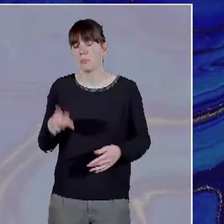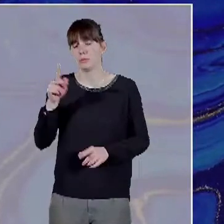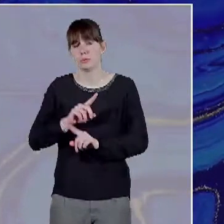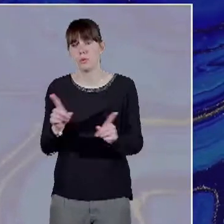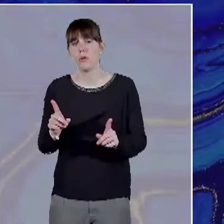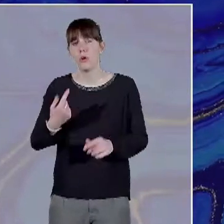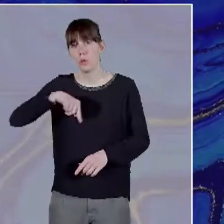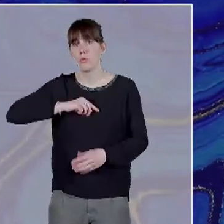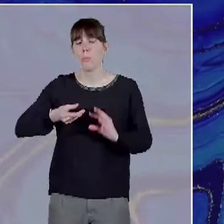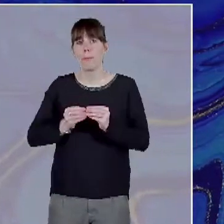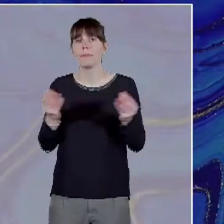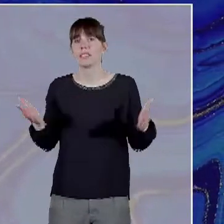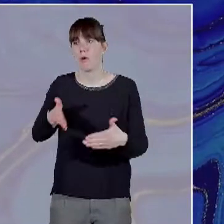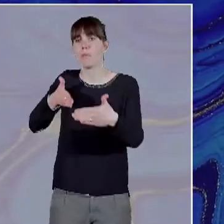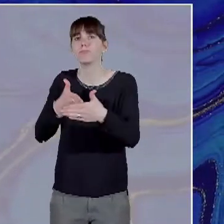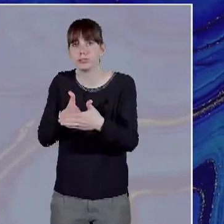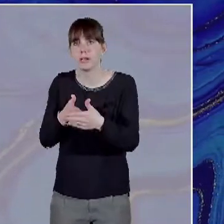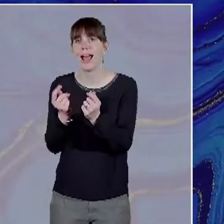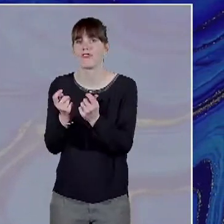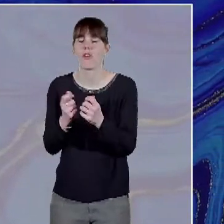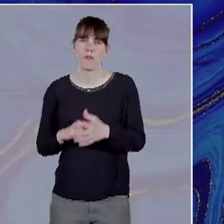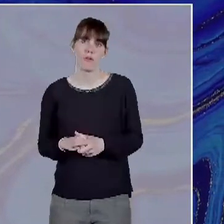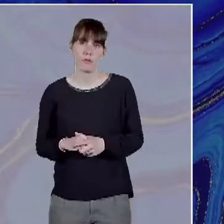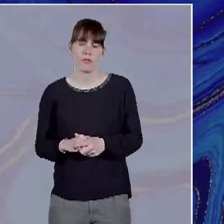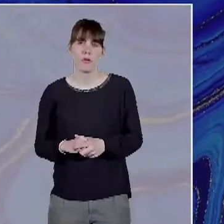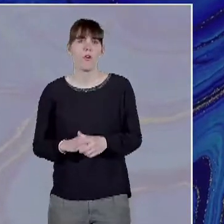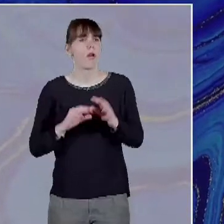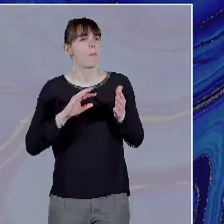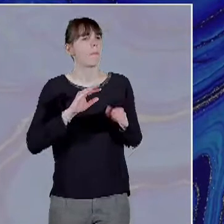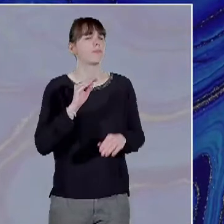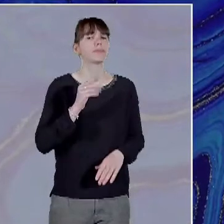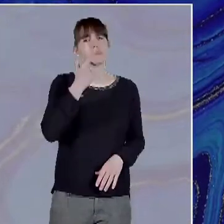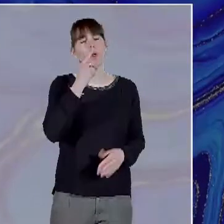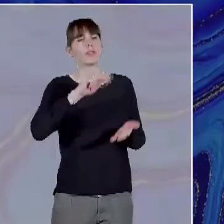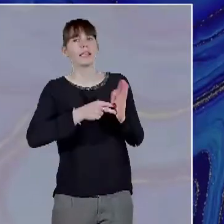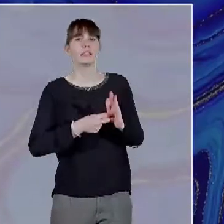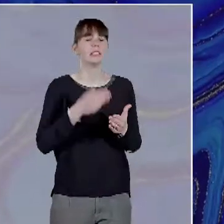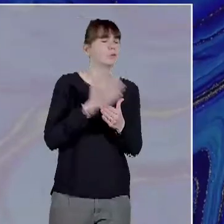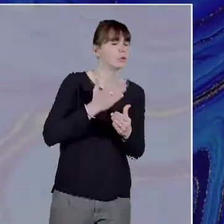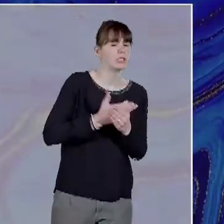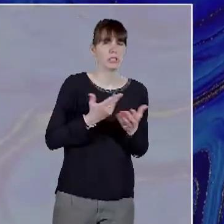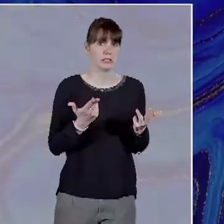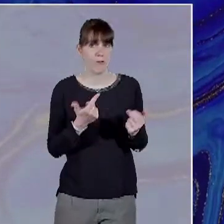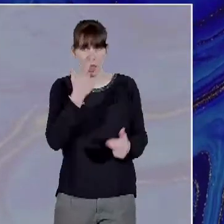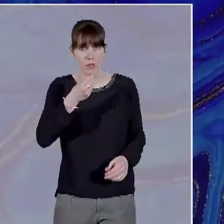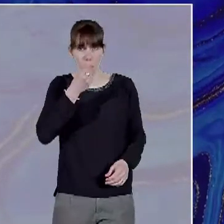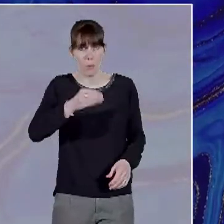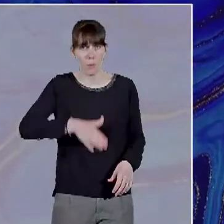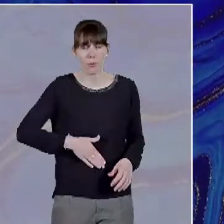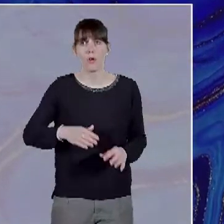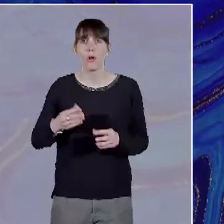En fait, c'est pas les prêts ou je ne sais quoi, la maîtrise technique, tout ça, on l'a. Le vrai sujet, c'est les financements, parce que pour notre plan